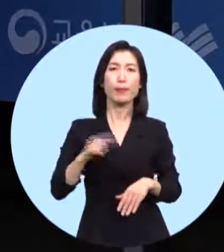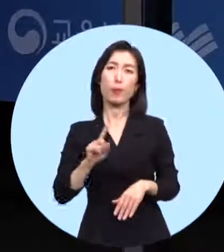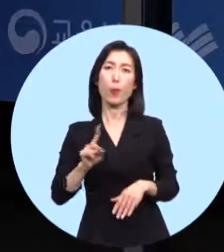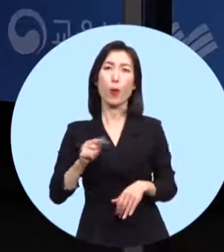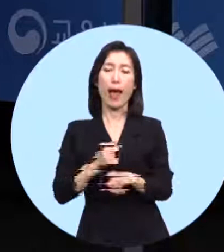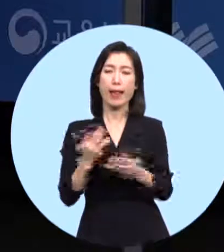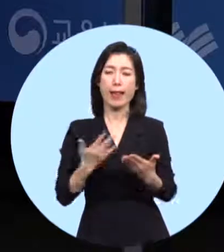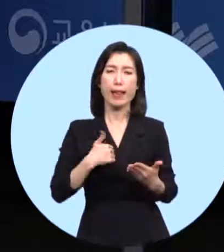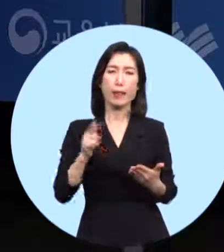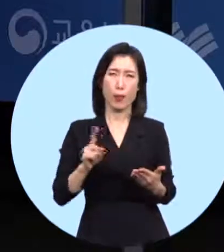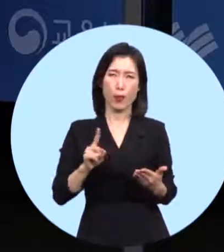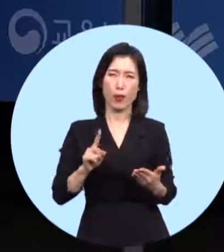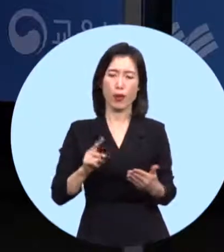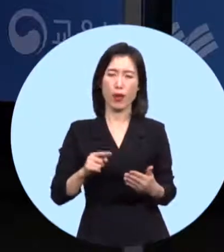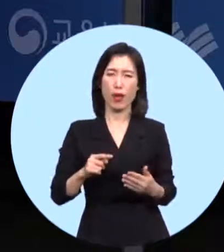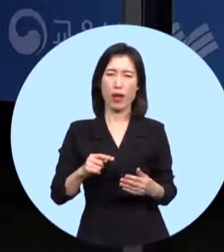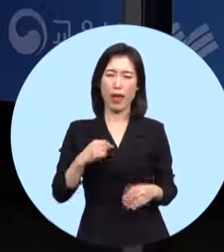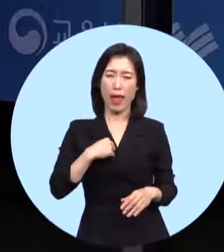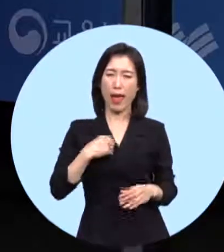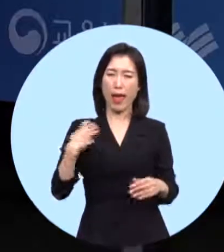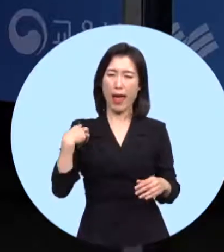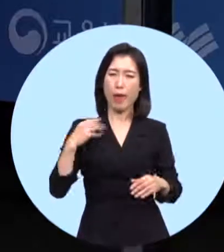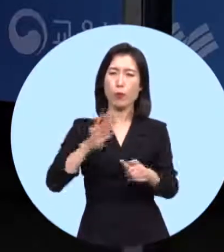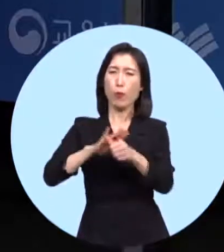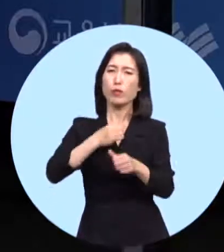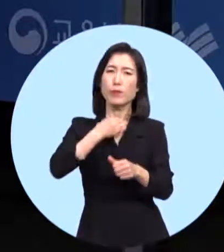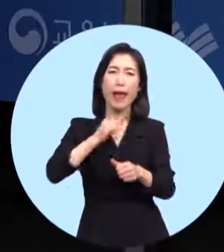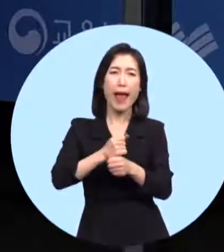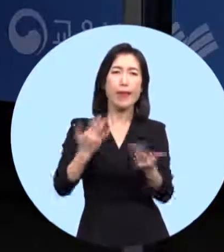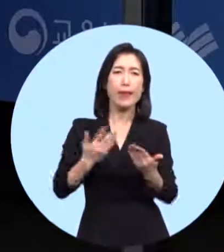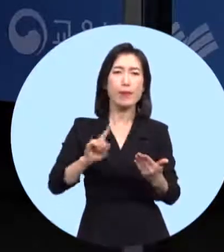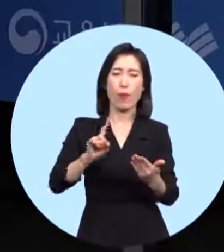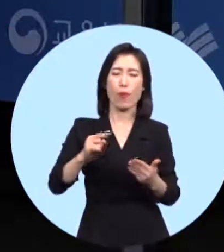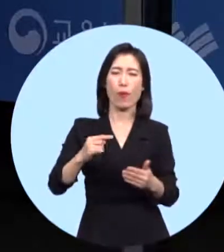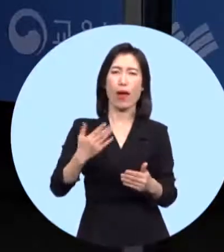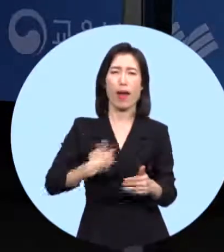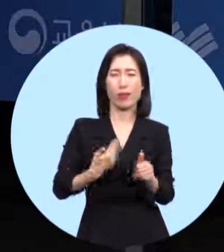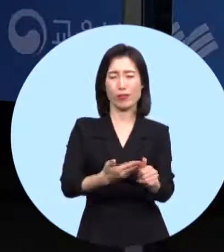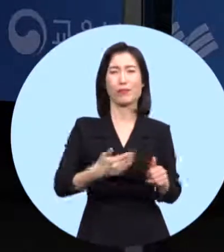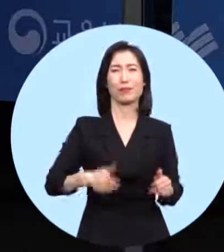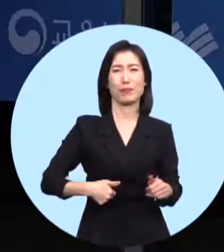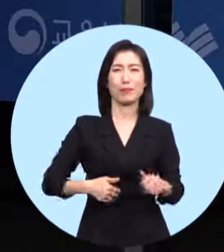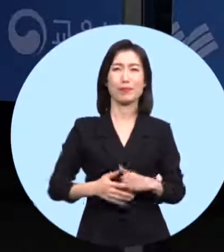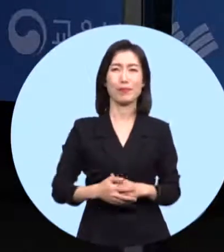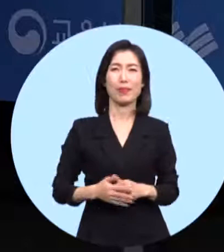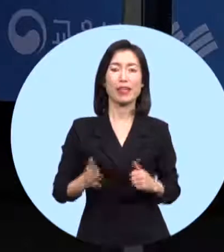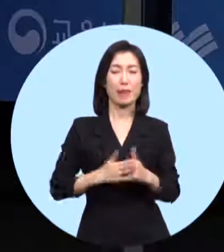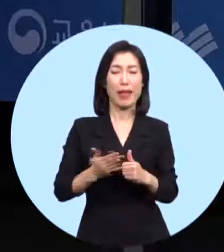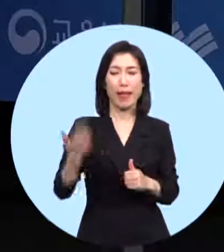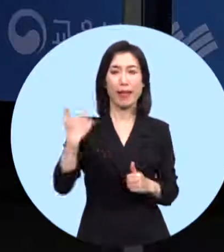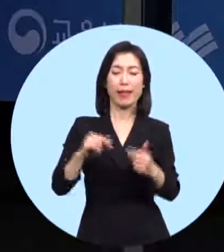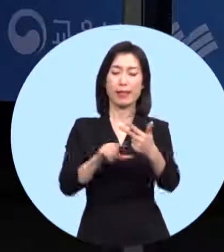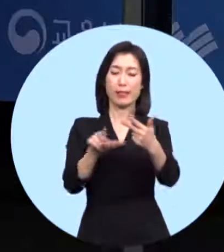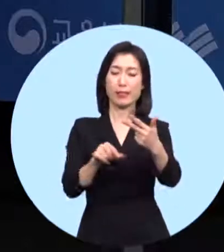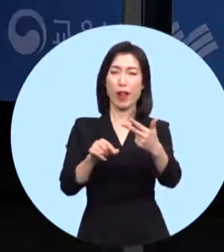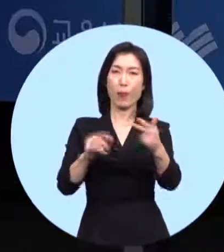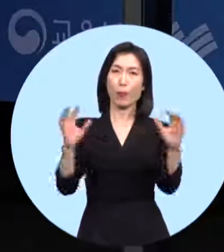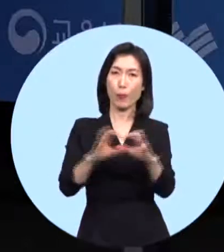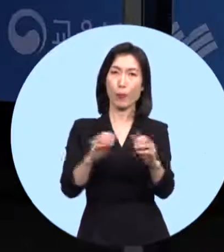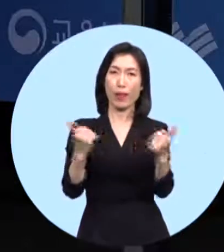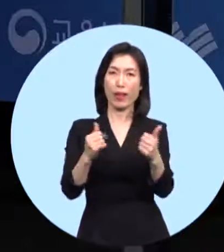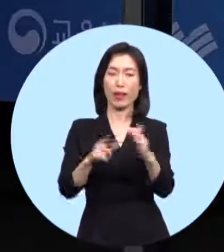속에서 무언가를 이제 발견할 수 있도록 우리가 환경을 조성할 필요가 있고요. 그런 점에서 저는 지난번 7월달 모임